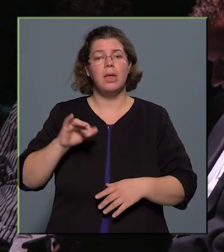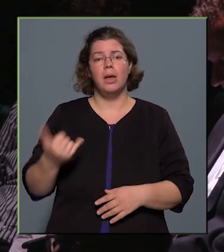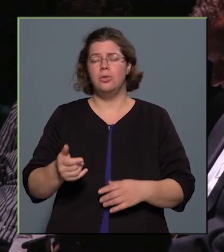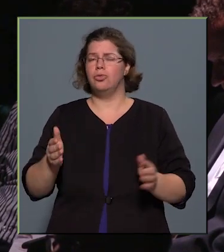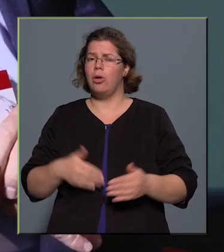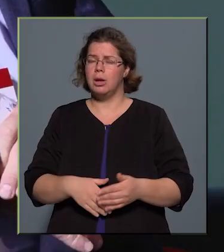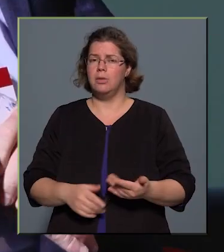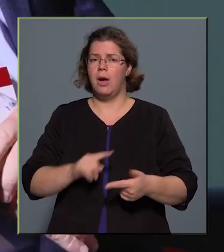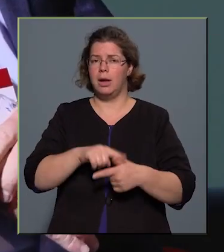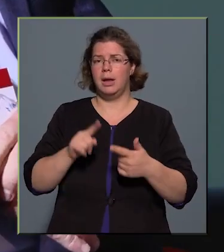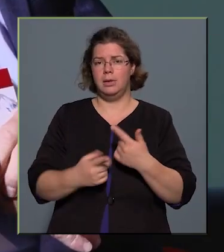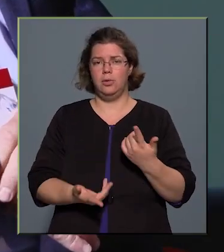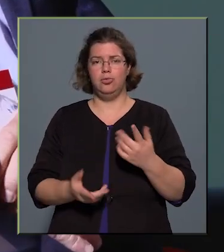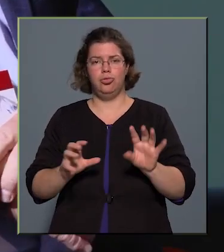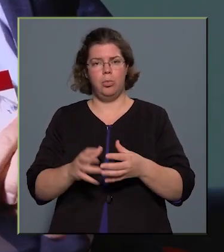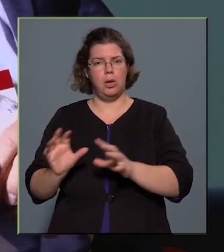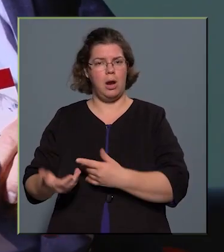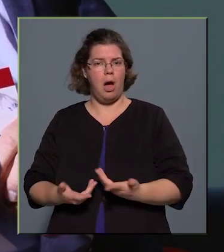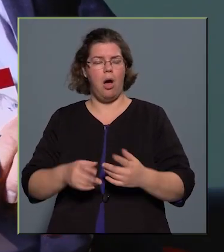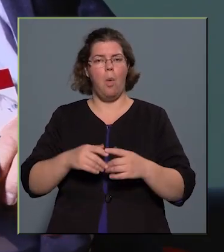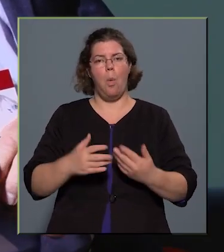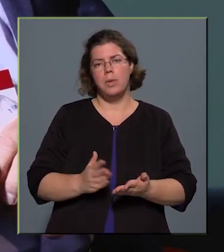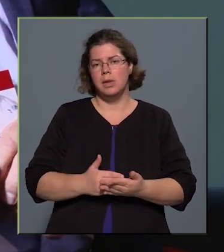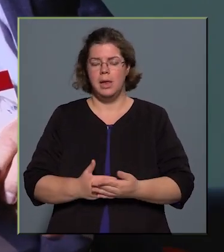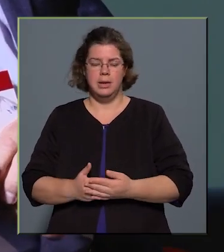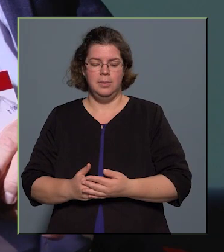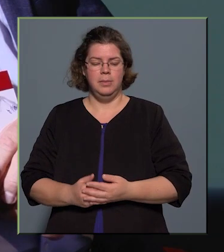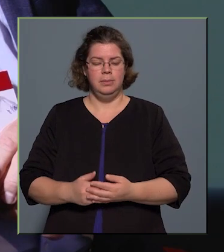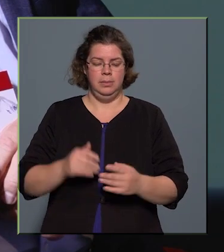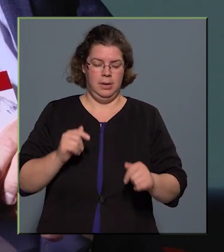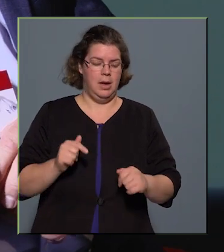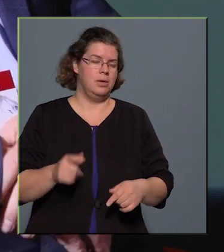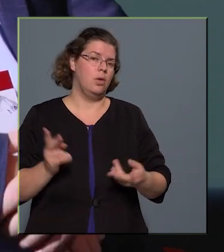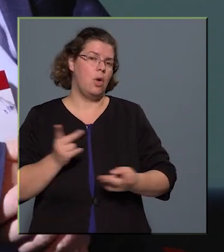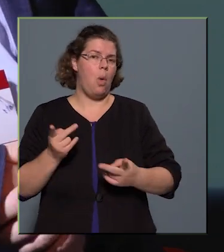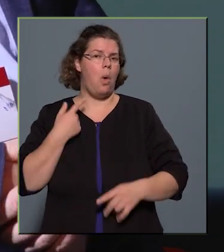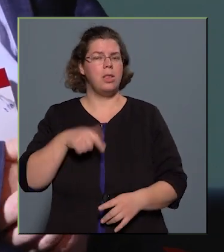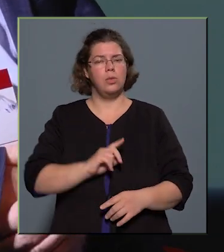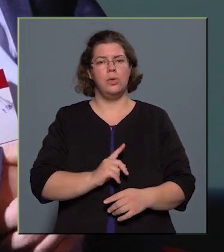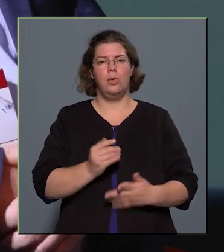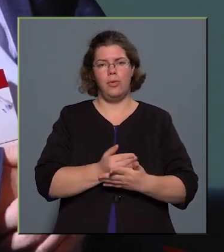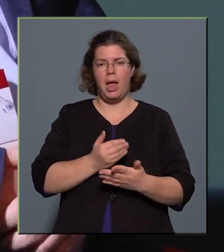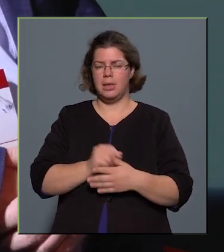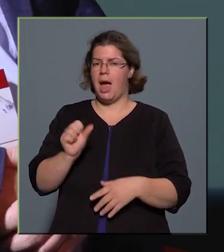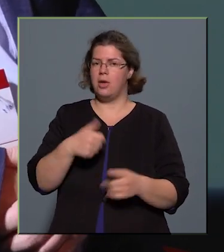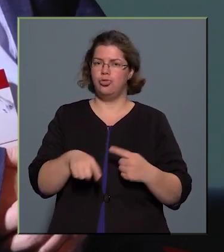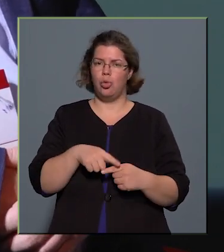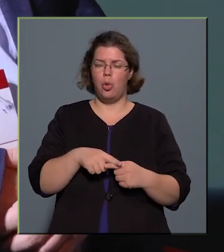sarkítva két csoportra osztanám, hogy hol tudjuk felhasználni első körben